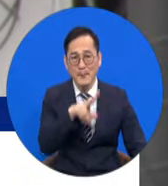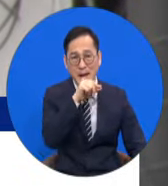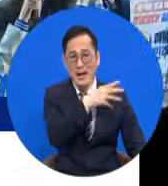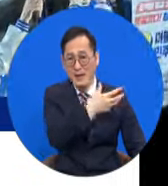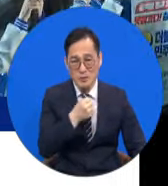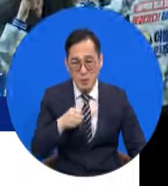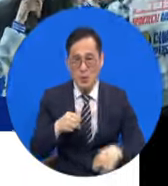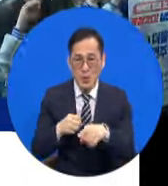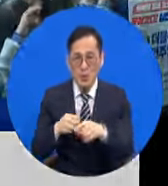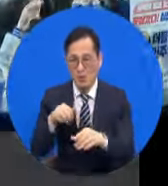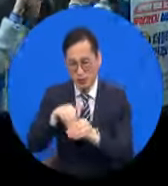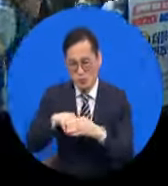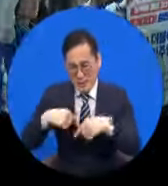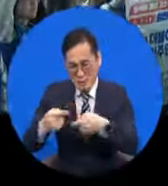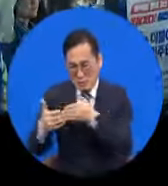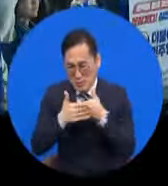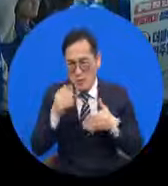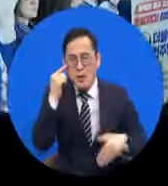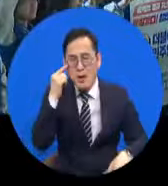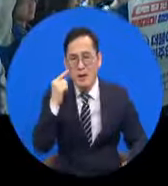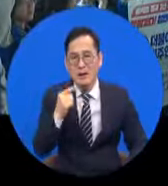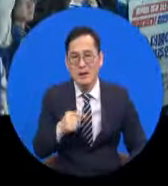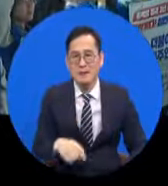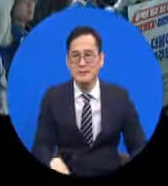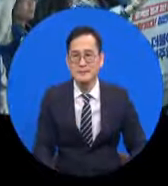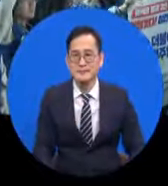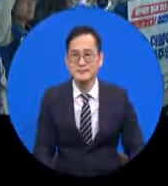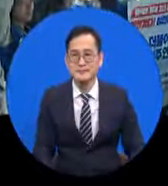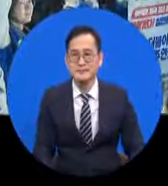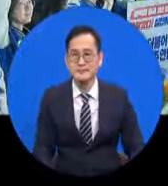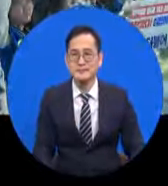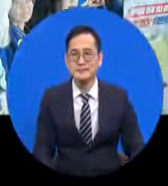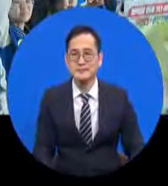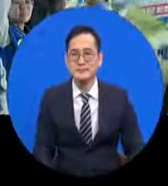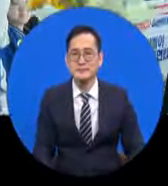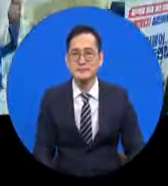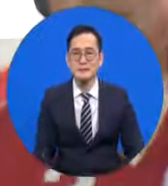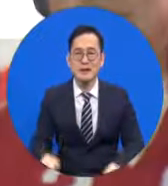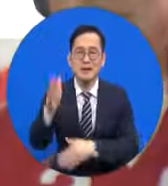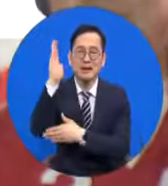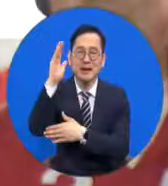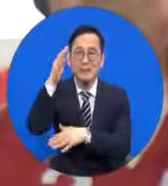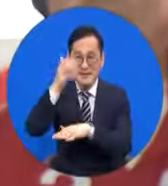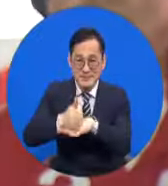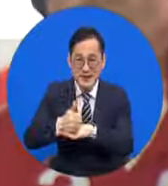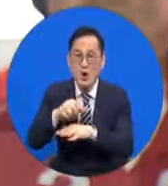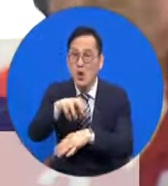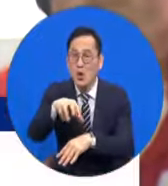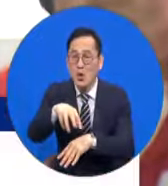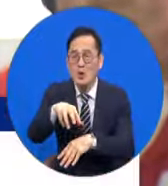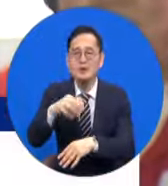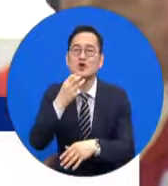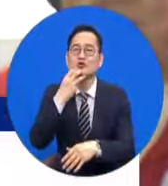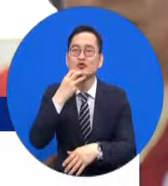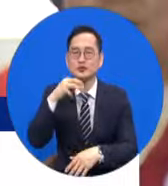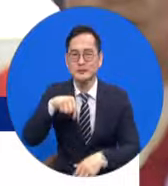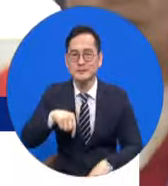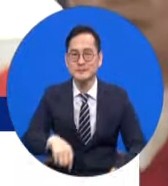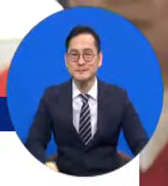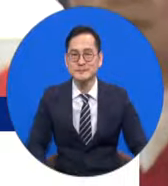됩니까? 유세 마무리는 여야 모두 최대 승부처 서울이었습니다. 투표장에서 여러분의 한